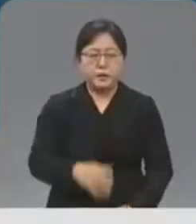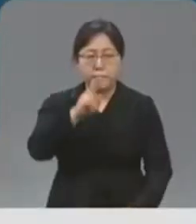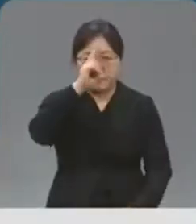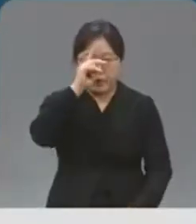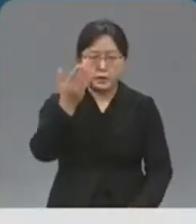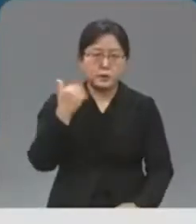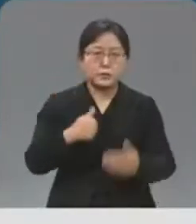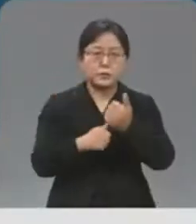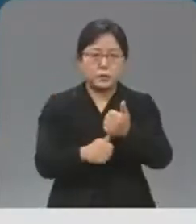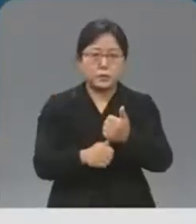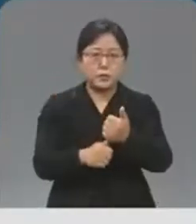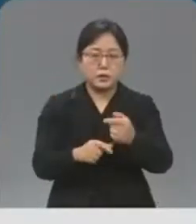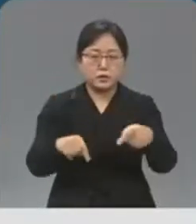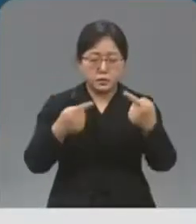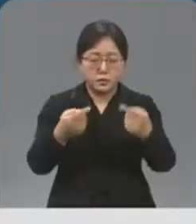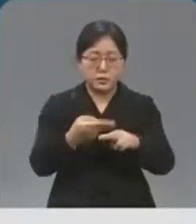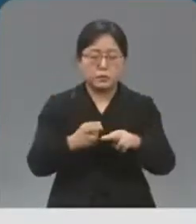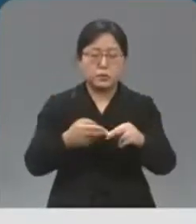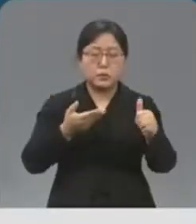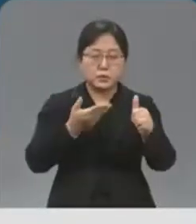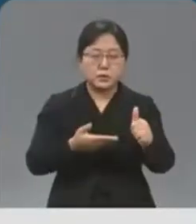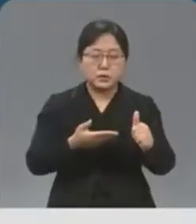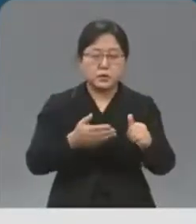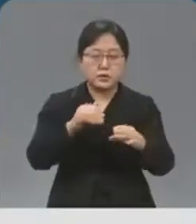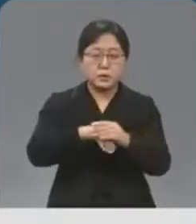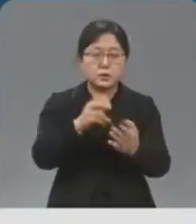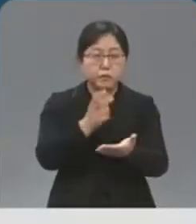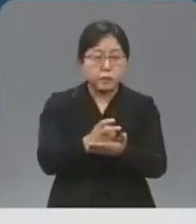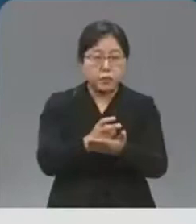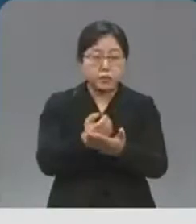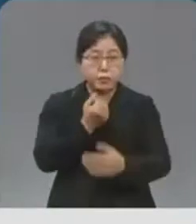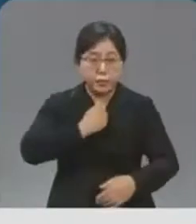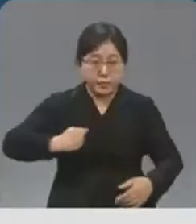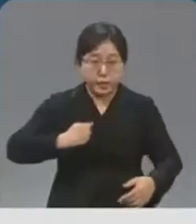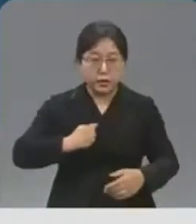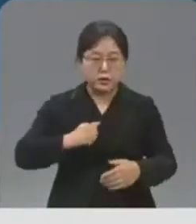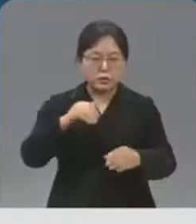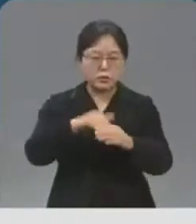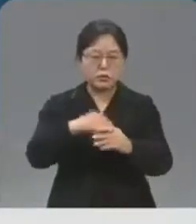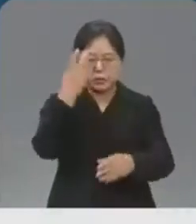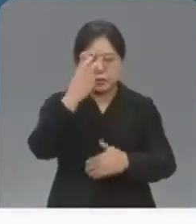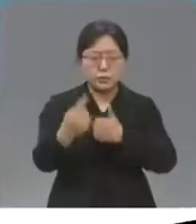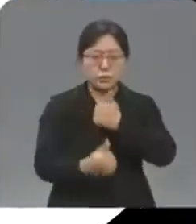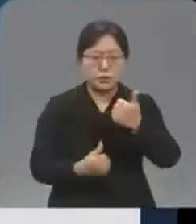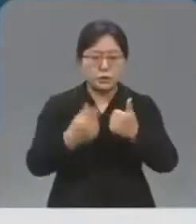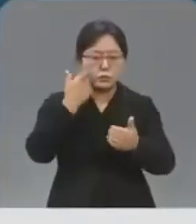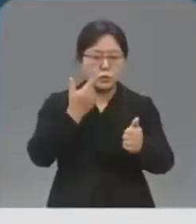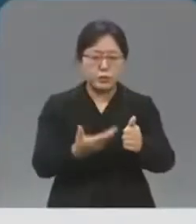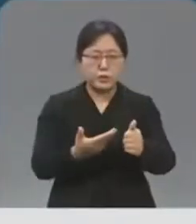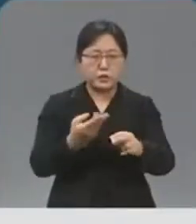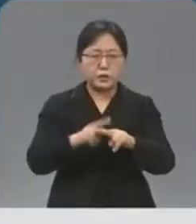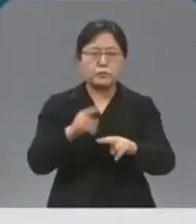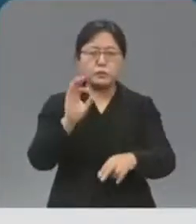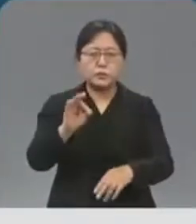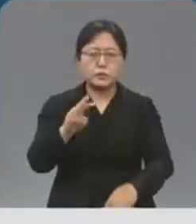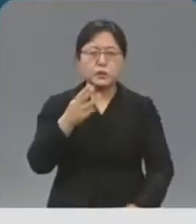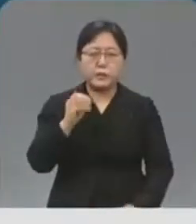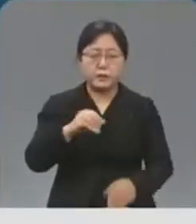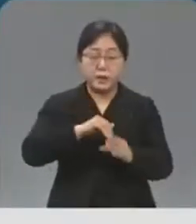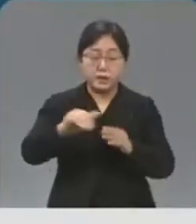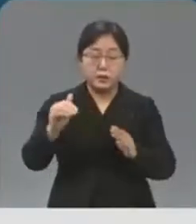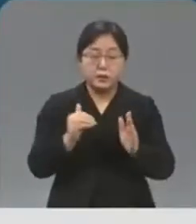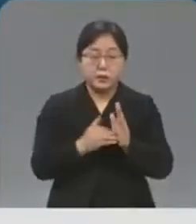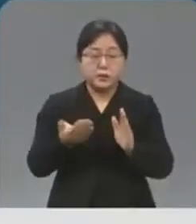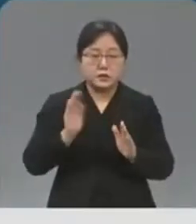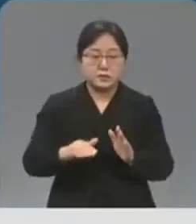전 보좌관이 설 선물을 하겠다고 하자 선거법 위반 여부를 선관위에 물어보라고 했고 선물 대금 300만 원을 보내긴